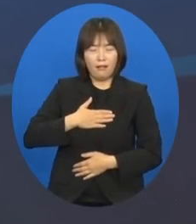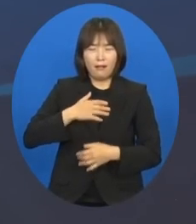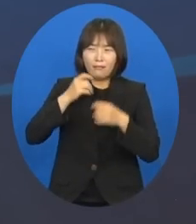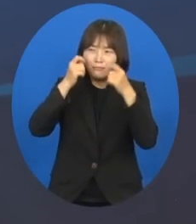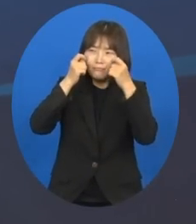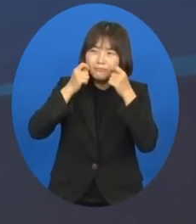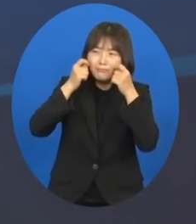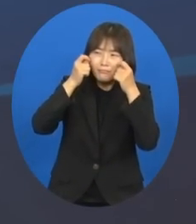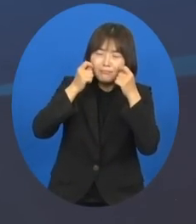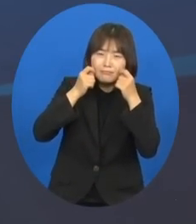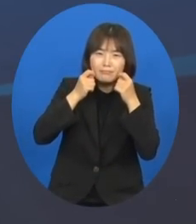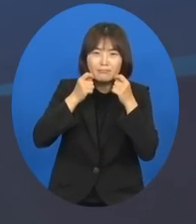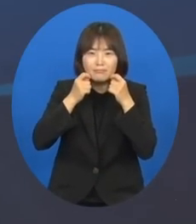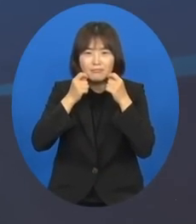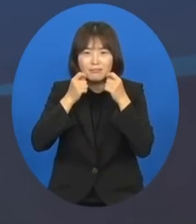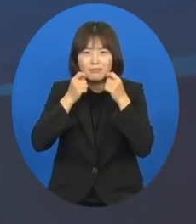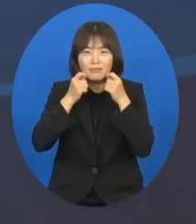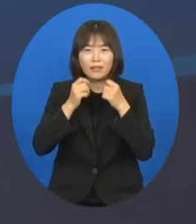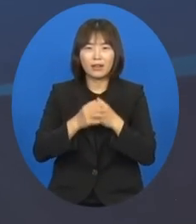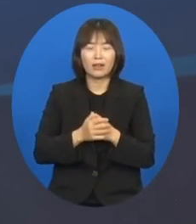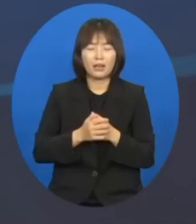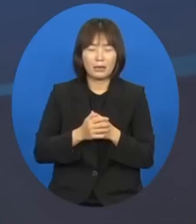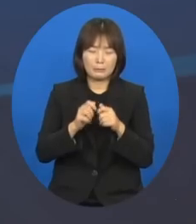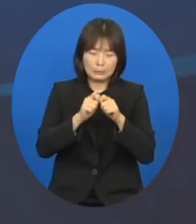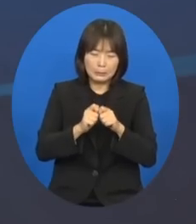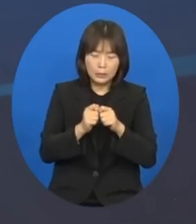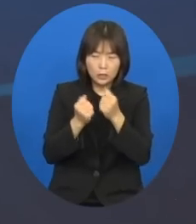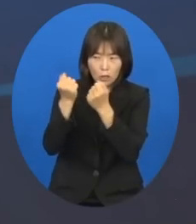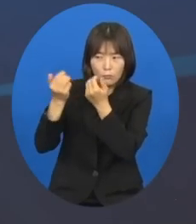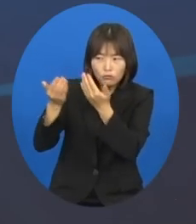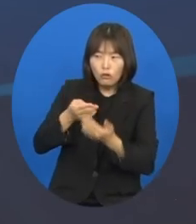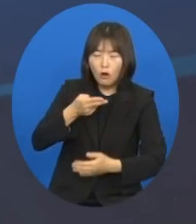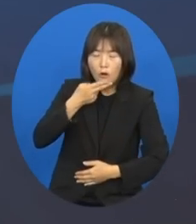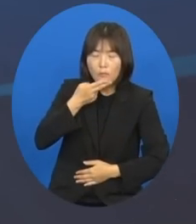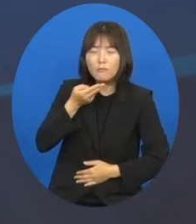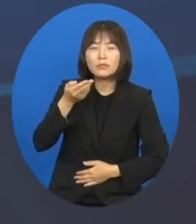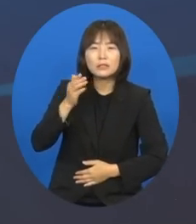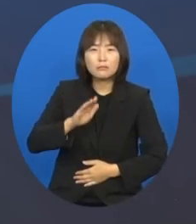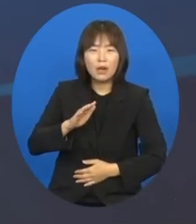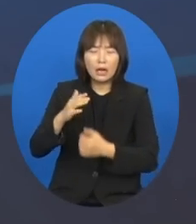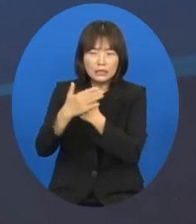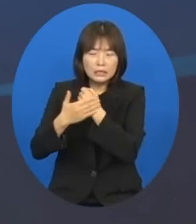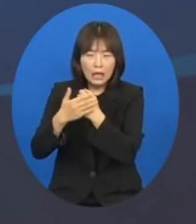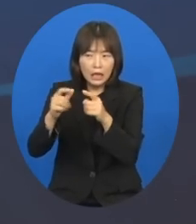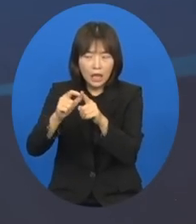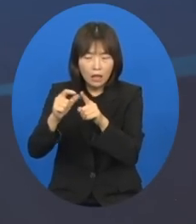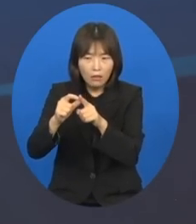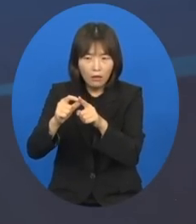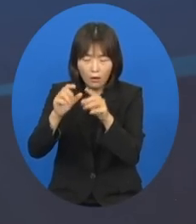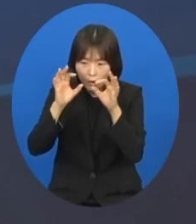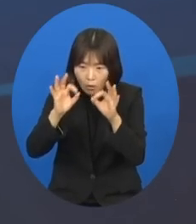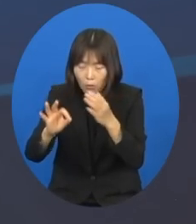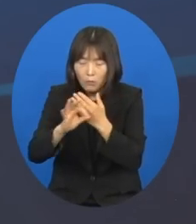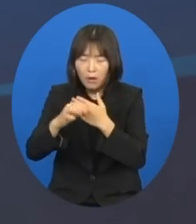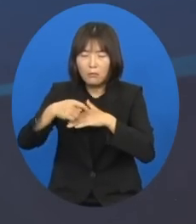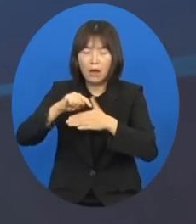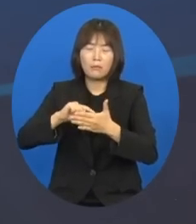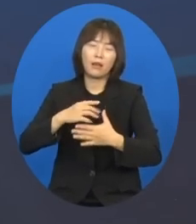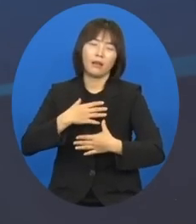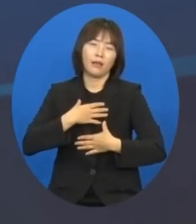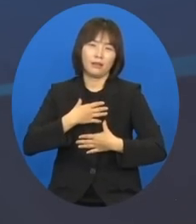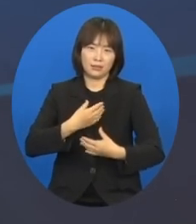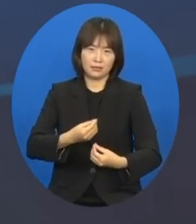촉촉해지고 별 설명이 없어도 왜 은혜라는 단어만 들으면 우리 마음이 안심이 되고